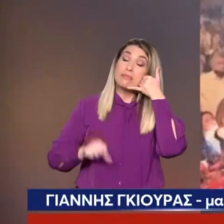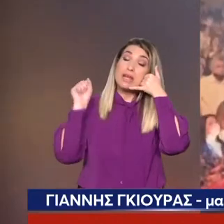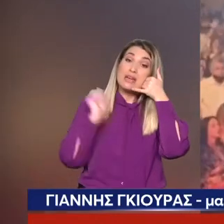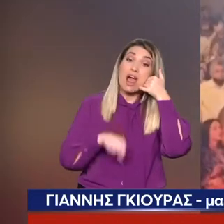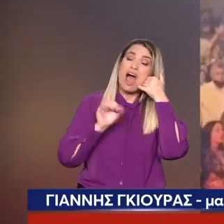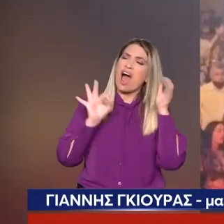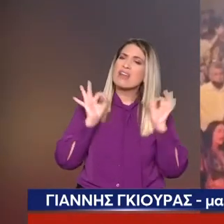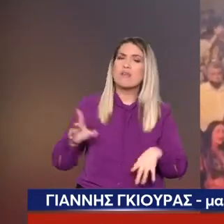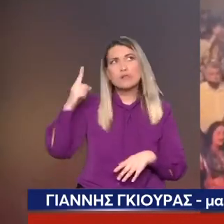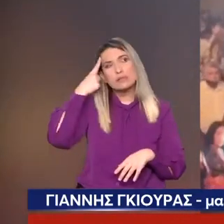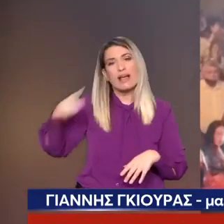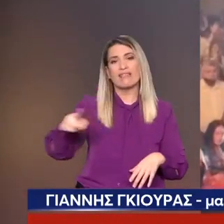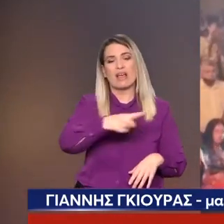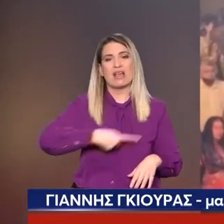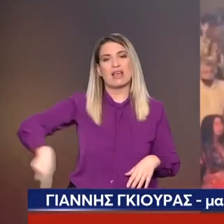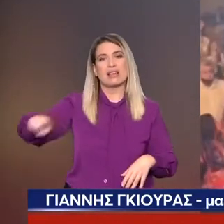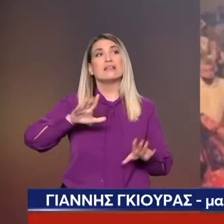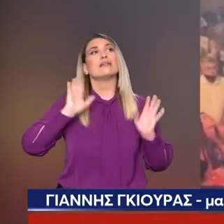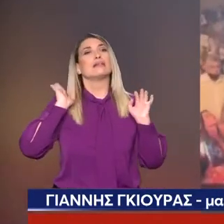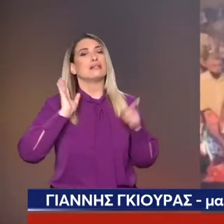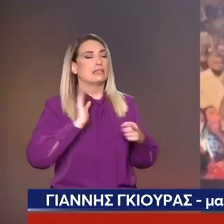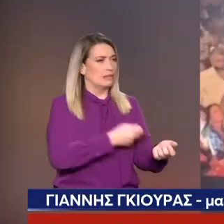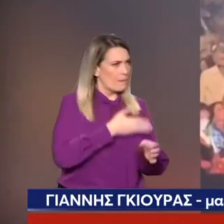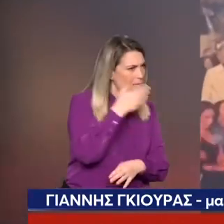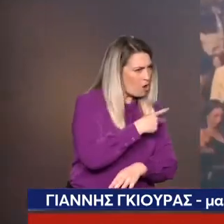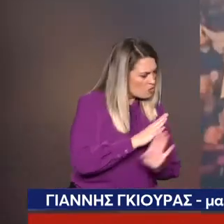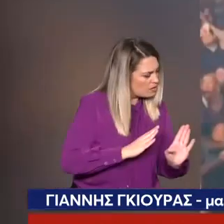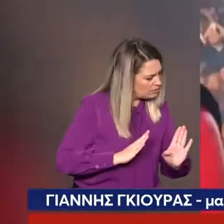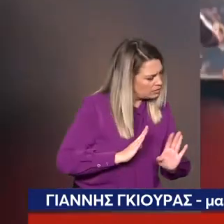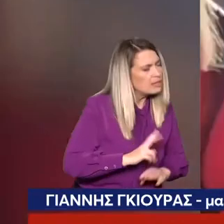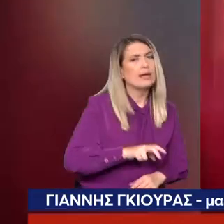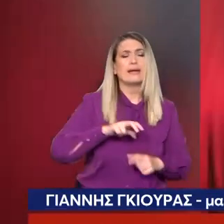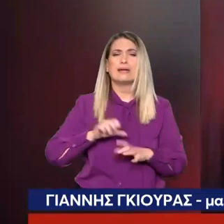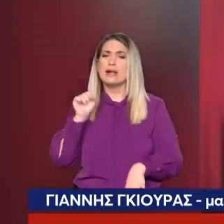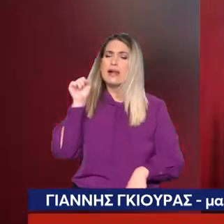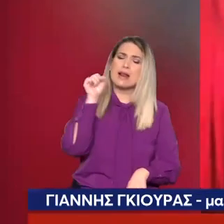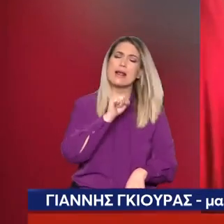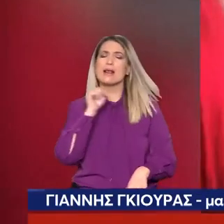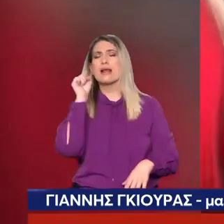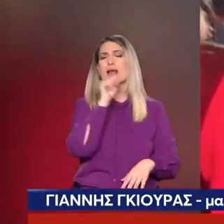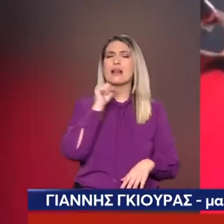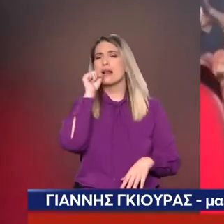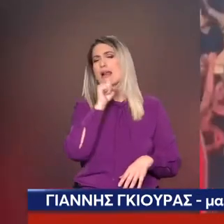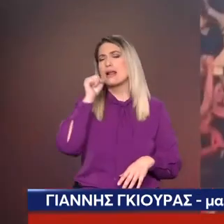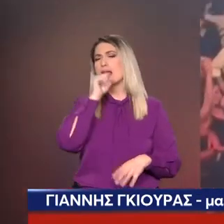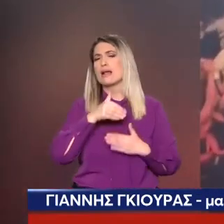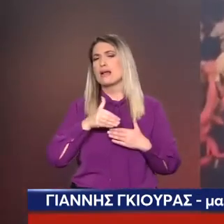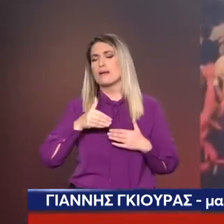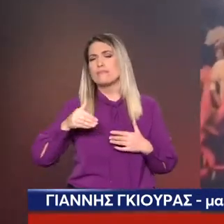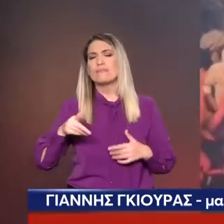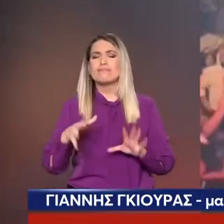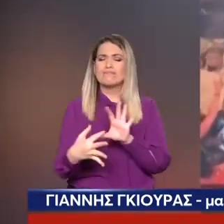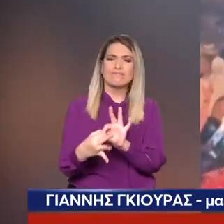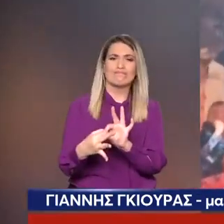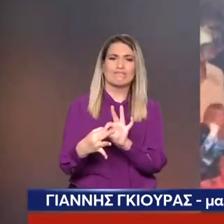και ήθελε να τηρήσει τη συμφωνία που είχε κάνει. Μετά από αυτό. Με τον κόσμο περισσότερο με τον κόσμο